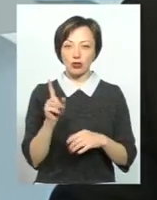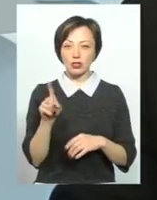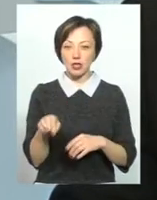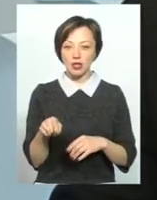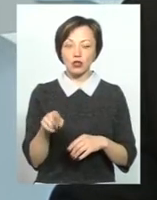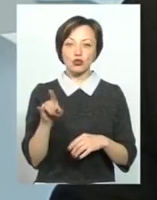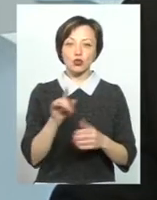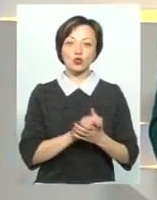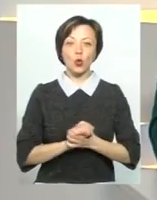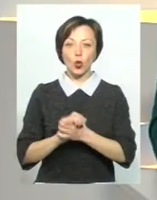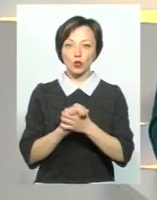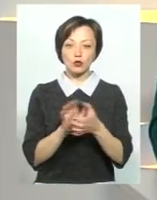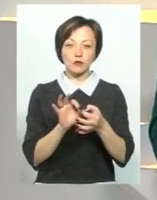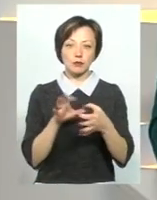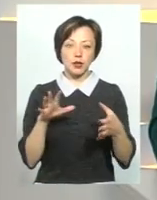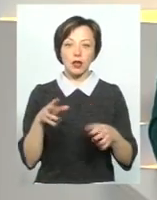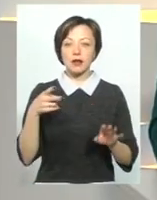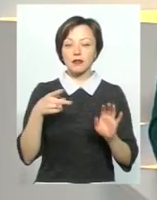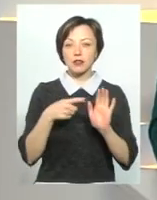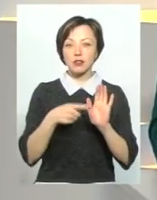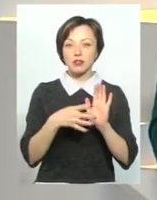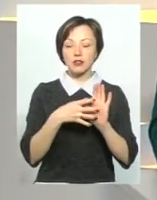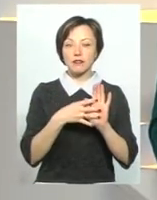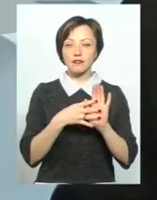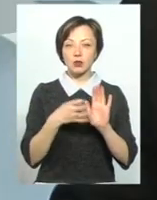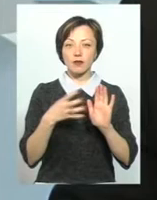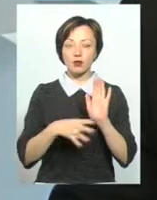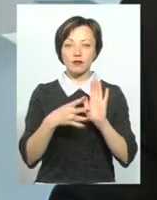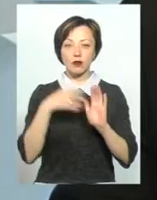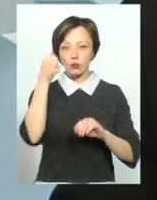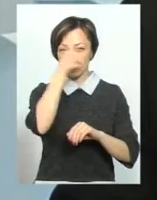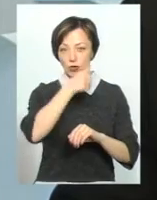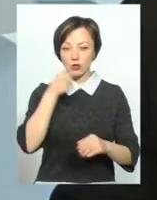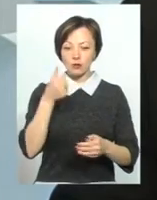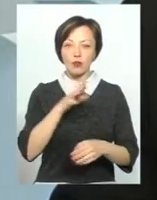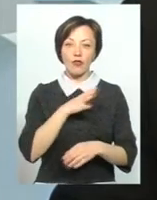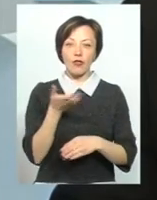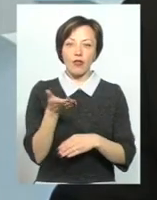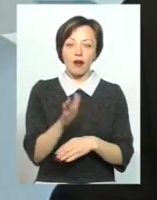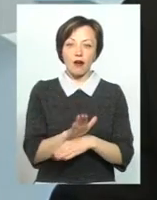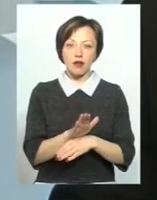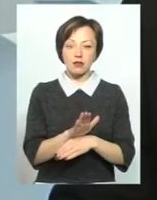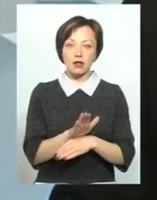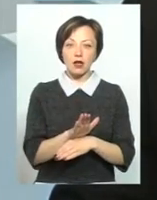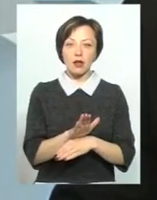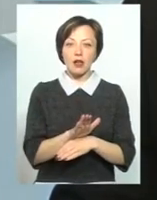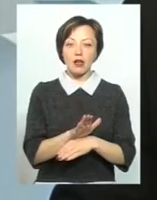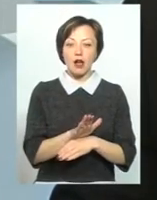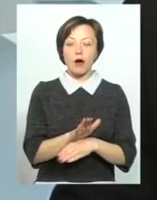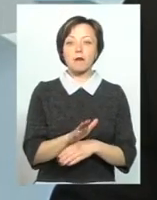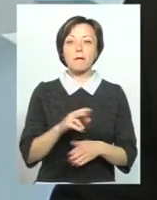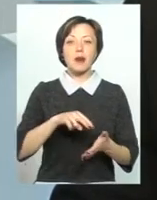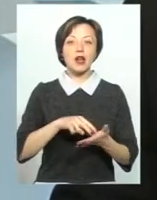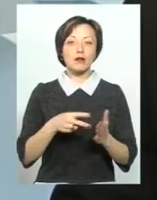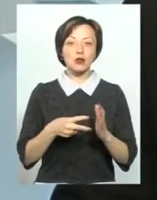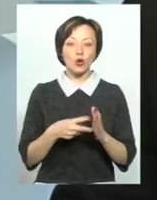Союз розпався, у 99-му році вийшов наказ МінАПК і Академії аграрних наук, яким